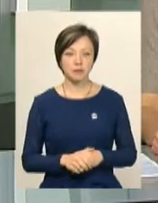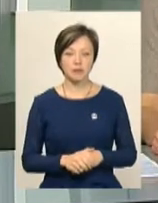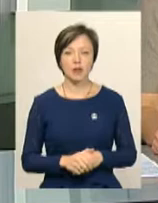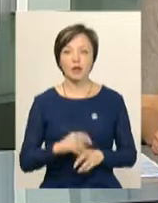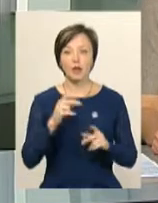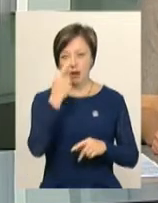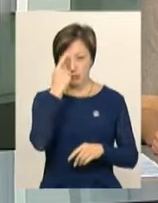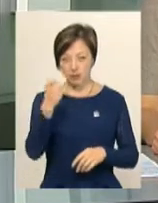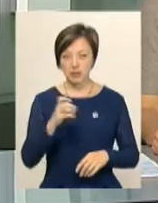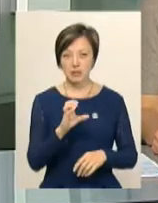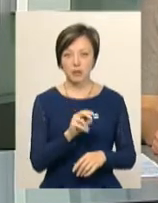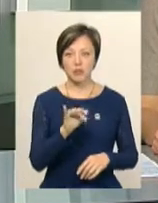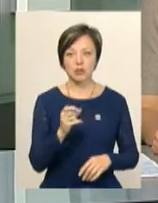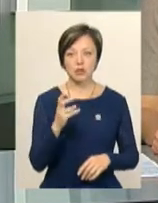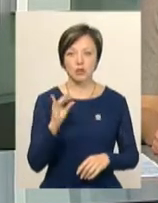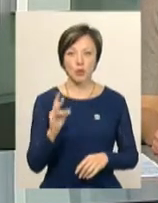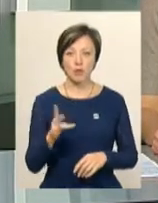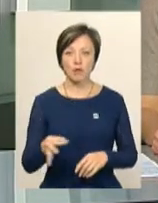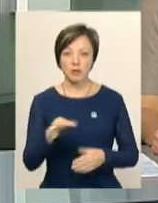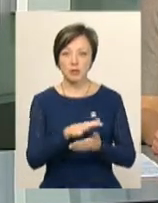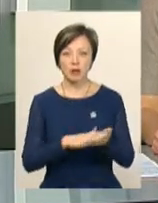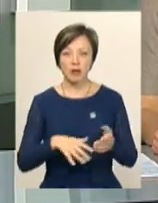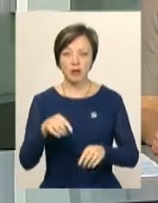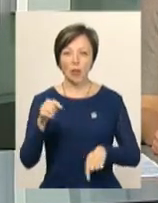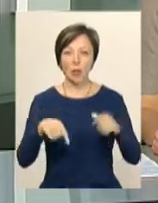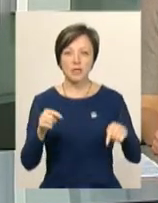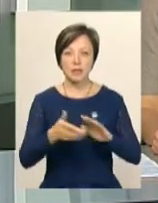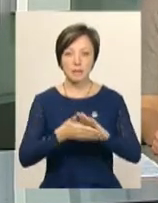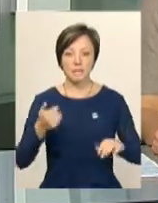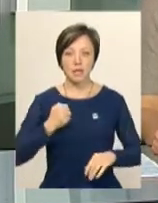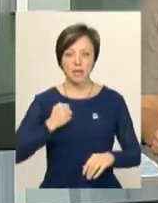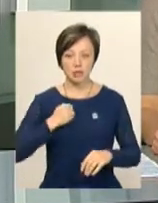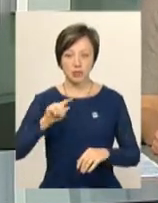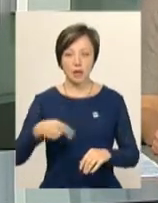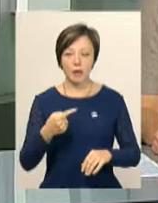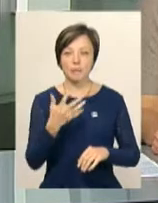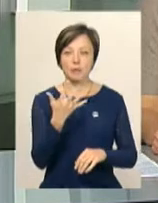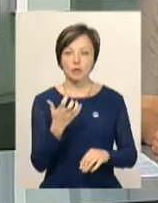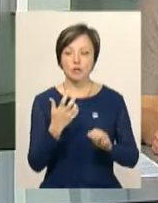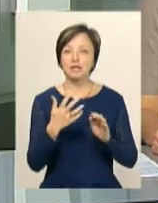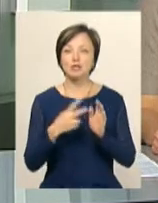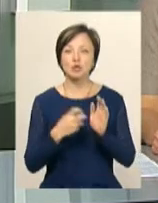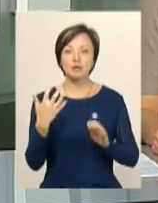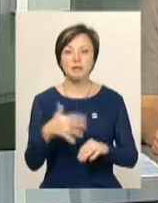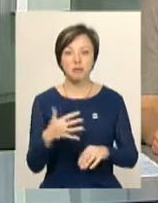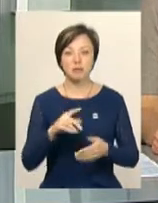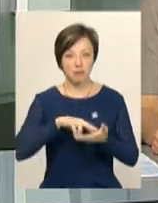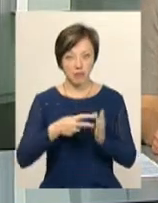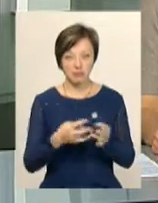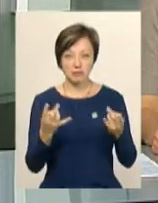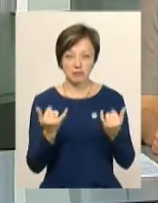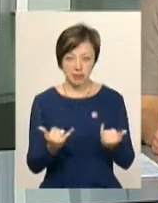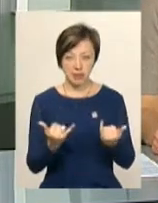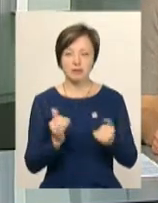Як повідомляє Сергій Присяжнюк, в області триває осінній призов. При плані 750 призовників на строкову службу наразі